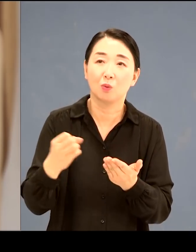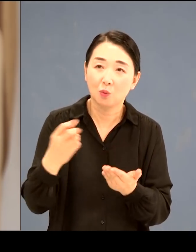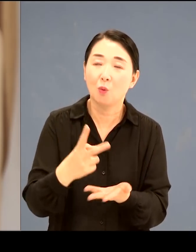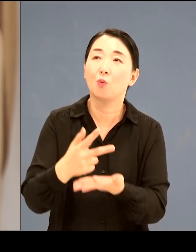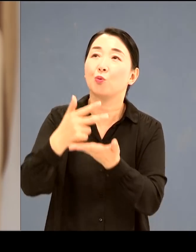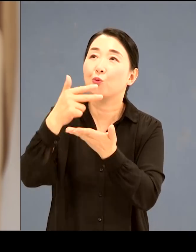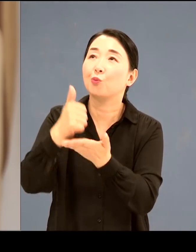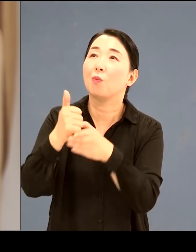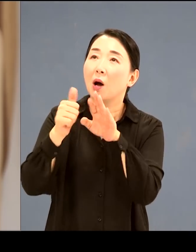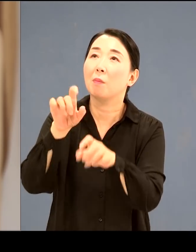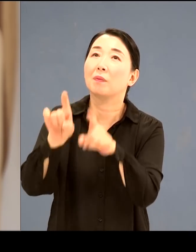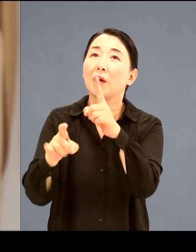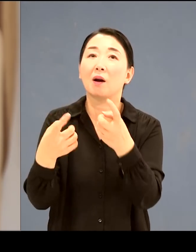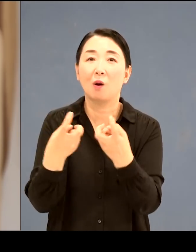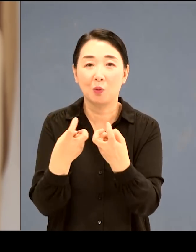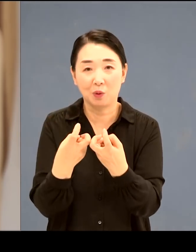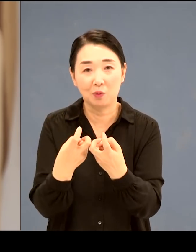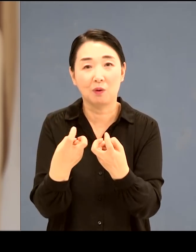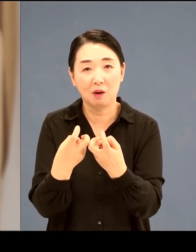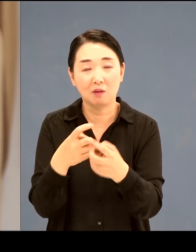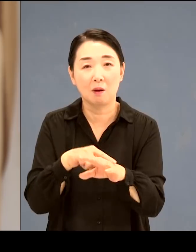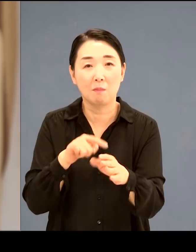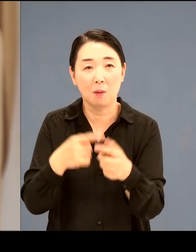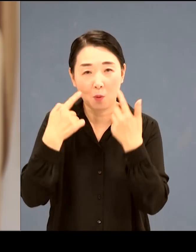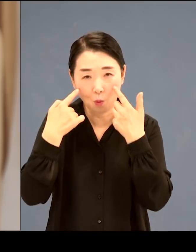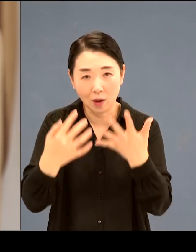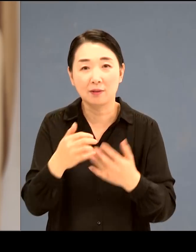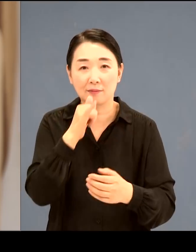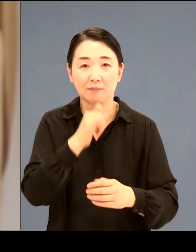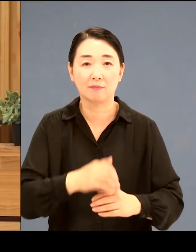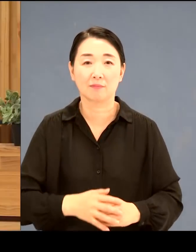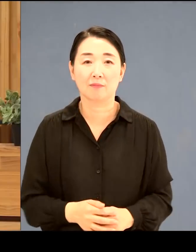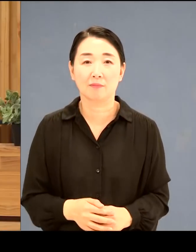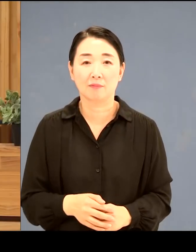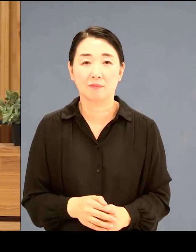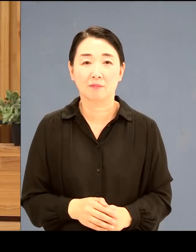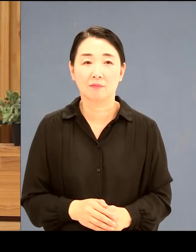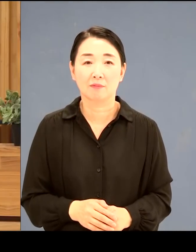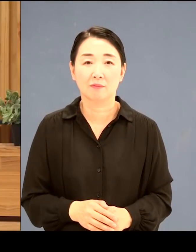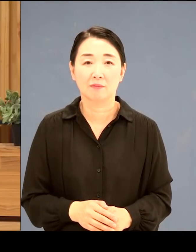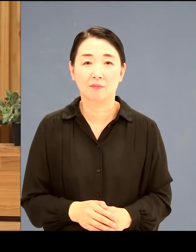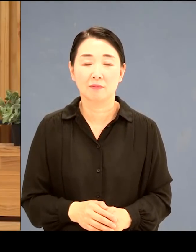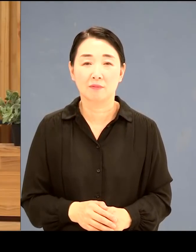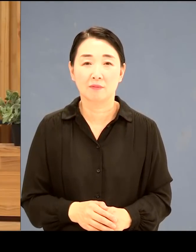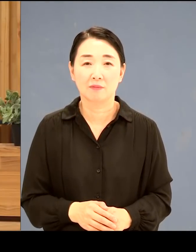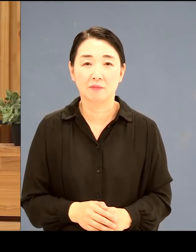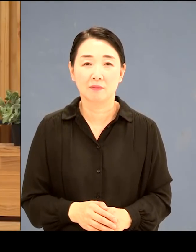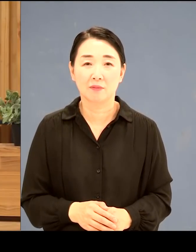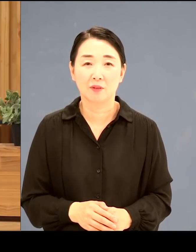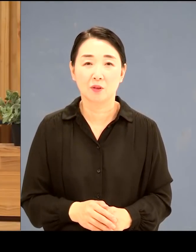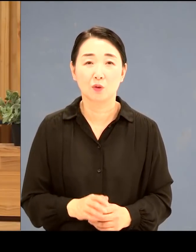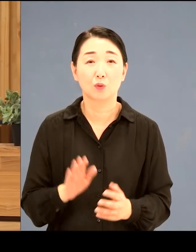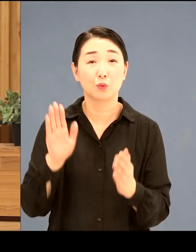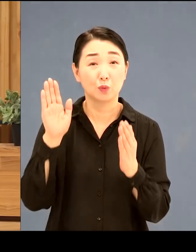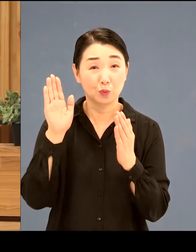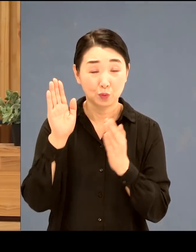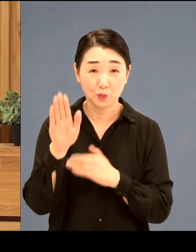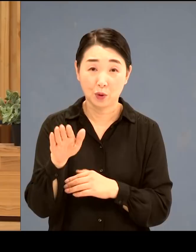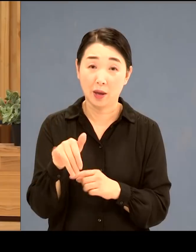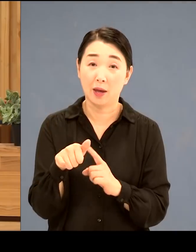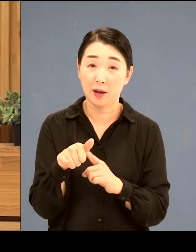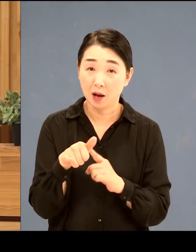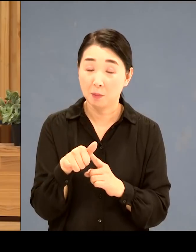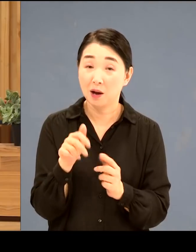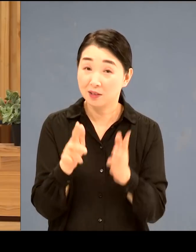앞에 나아가야 되겠다는 마음이 확고하게 들었어요. 그 후에 또 가방 사업도 하셨다고 하는데 네,